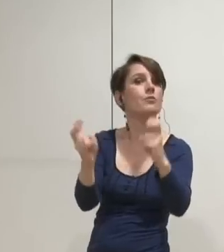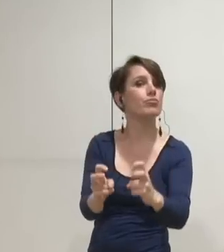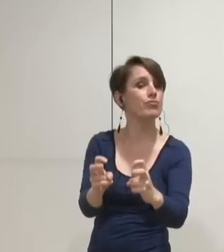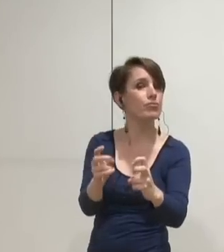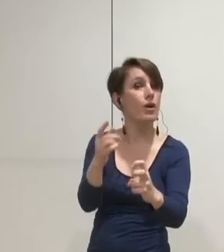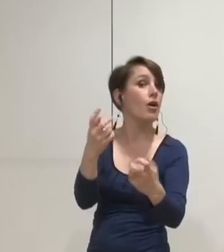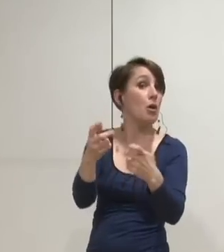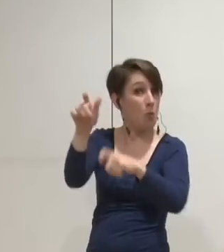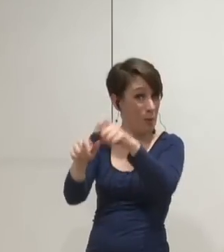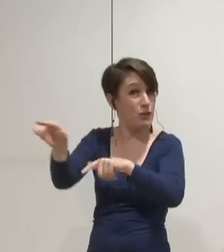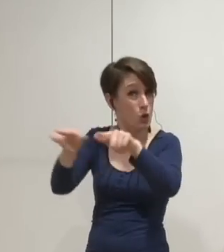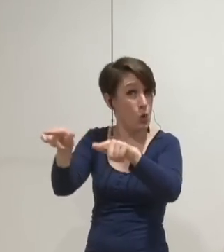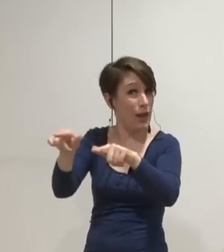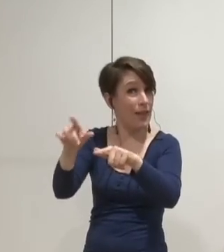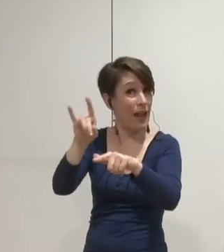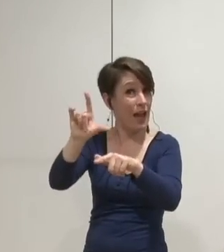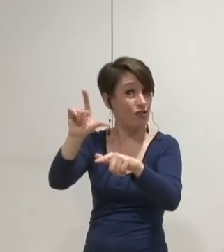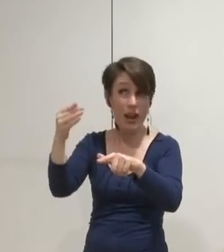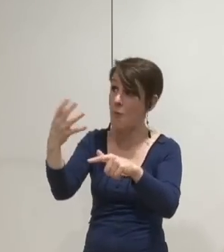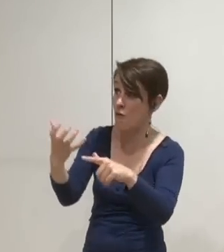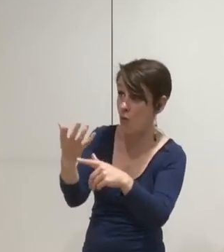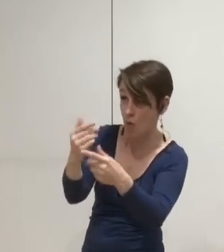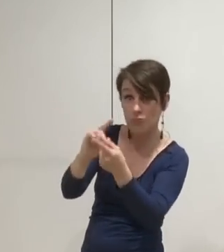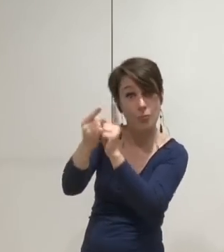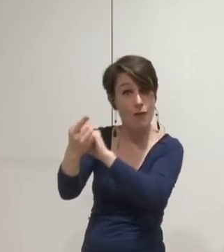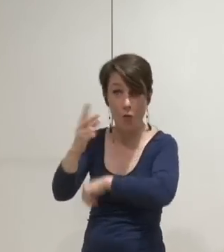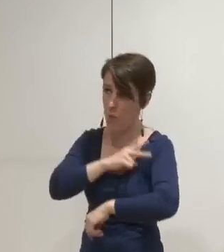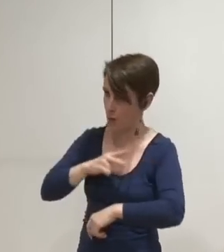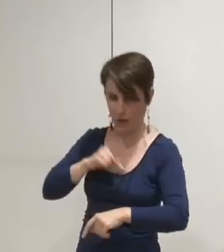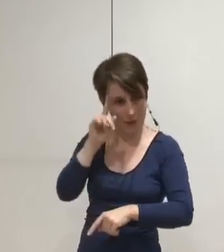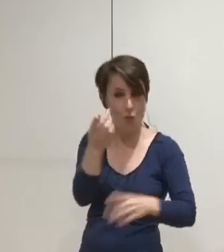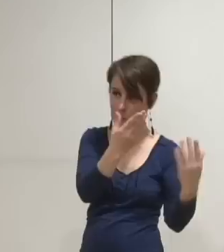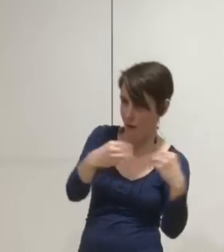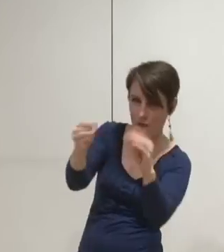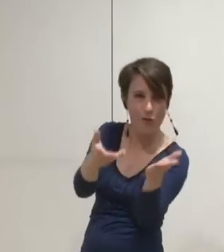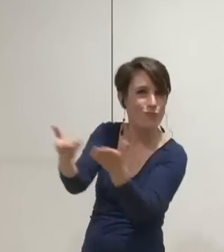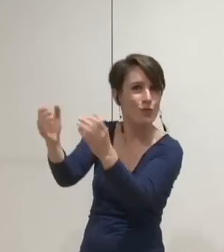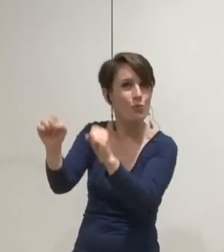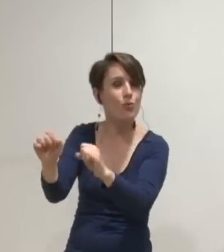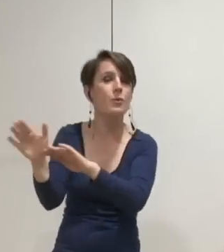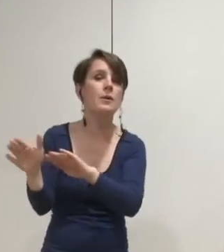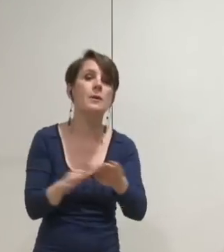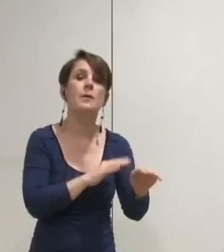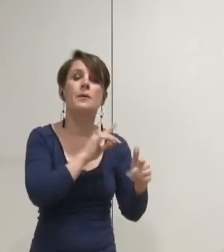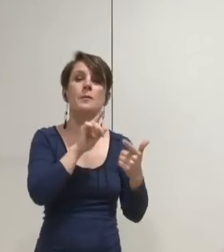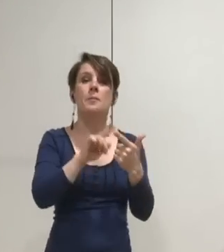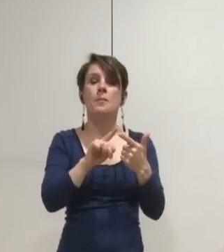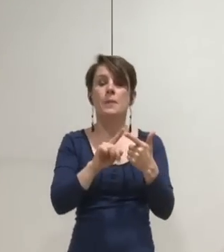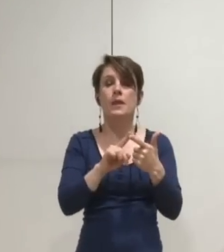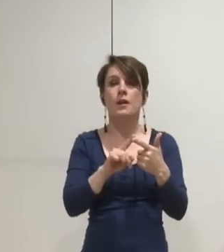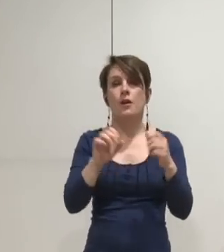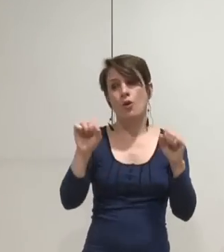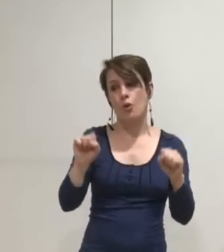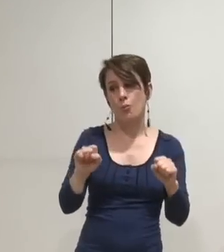locataires du parc public qui souhaitent acheter ouvrir mais il faut peut-être renforcer cette actionlà ouvrir ses